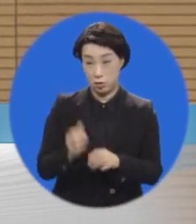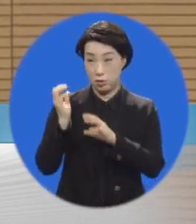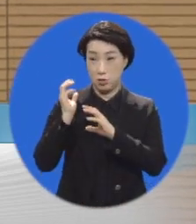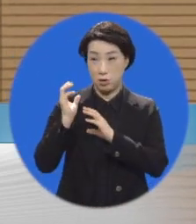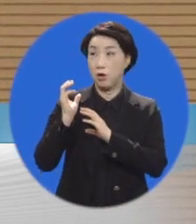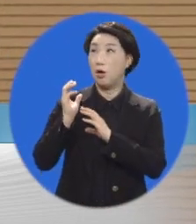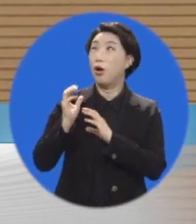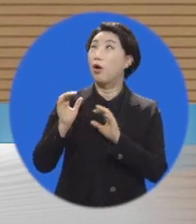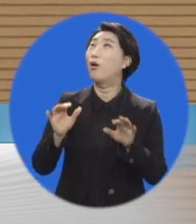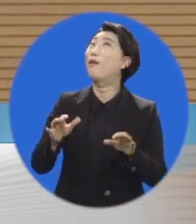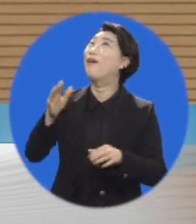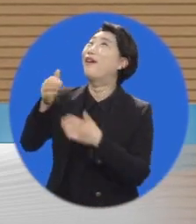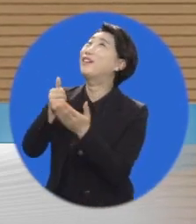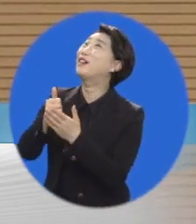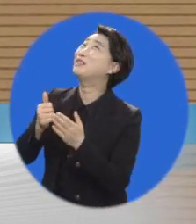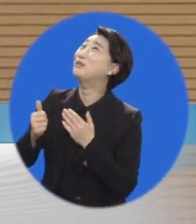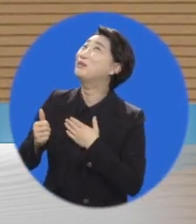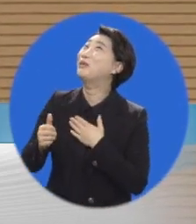하나님